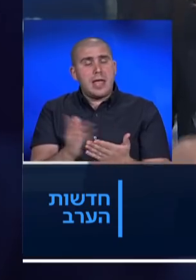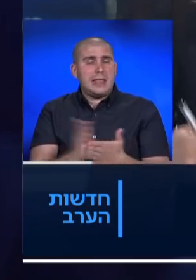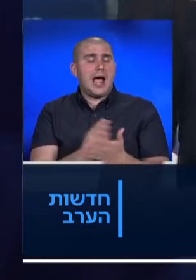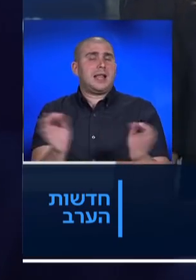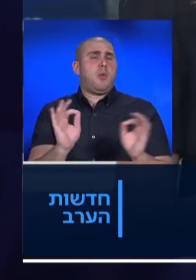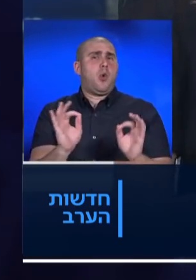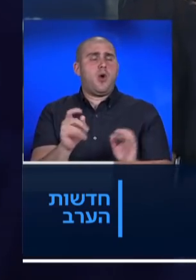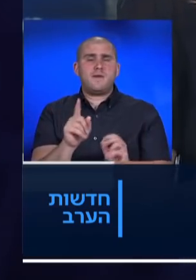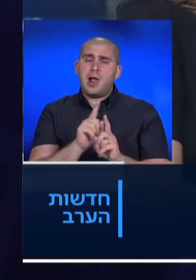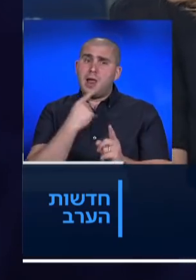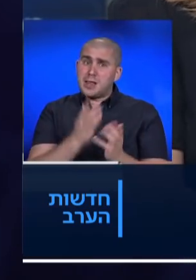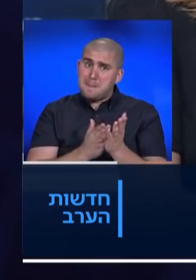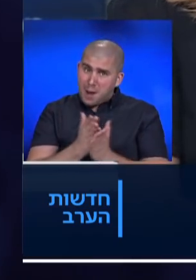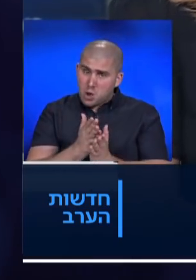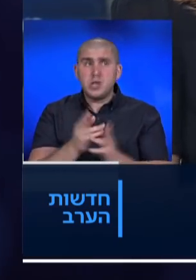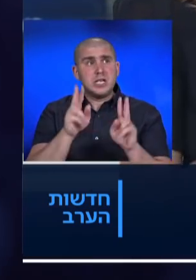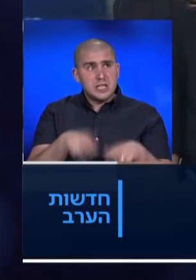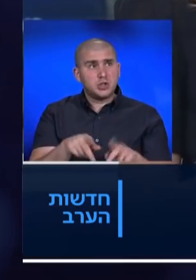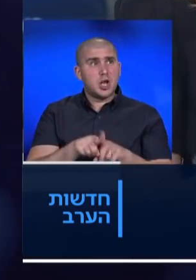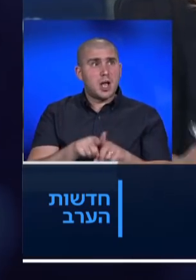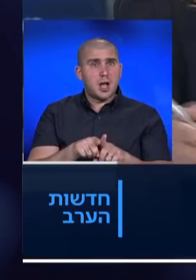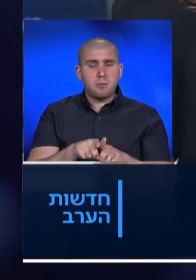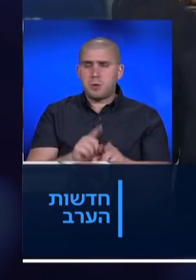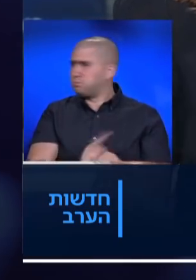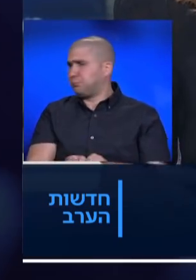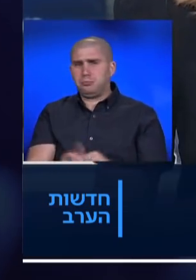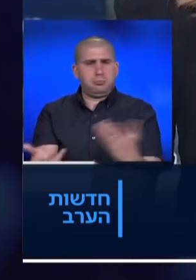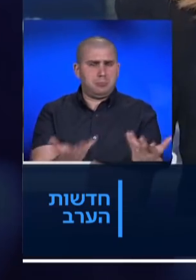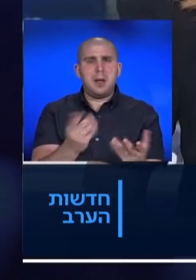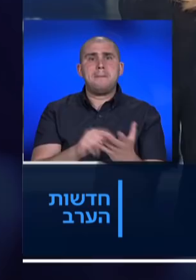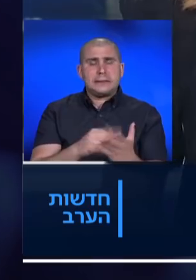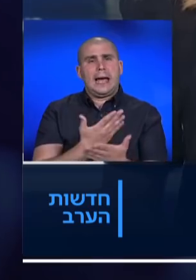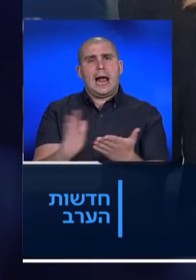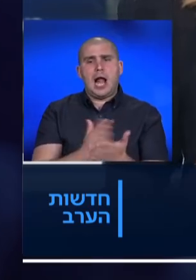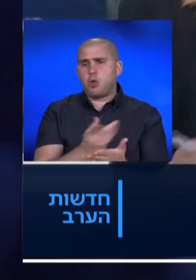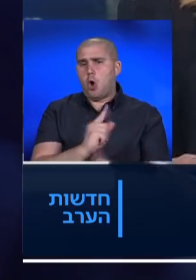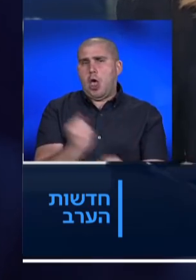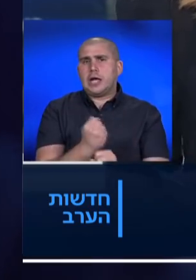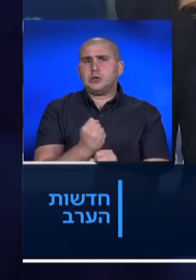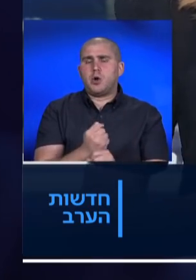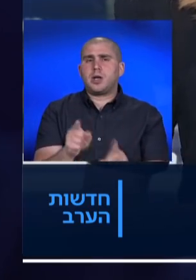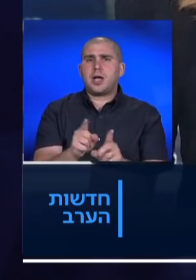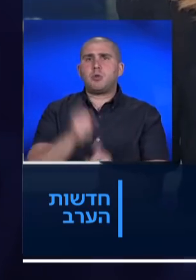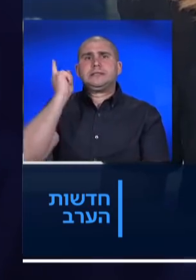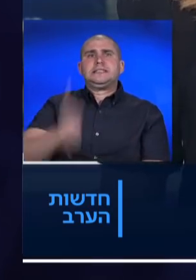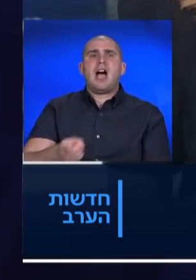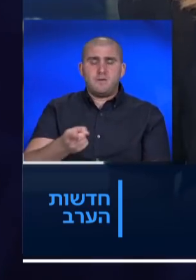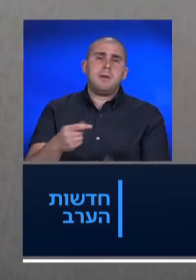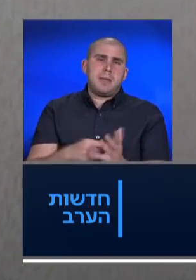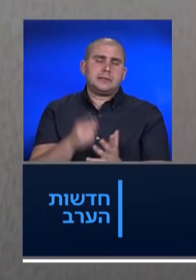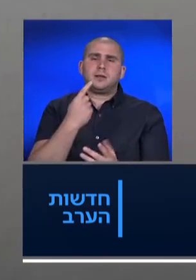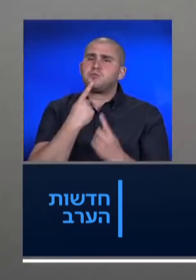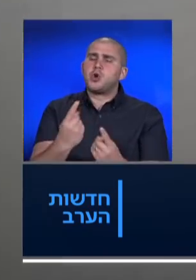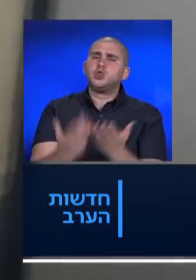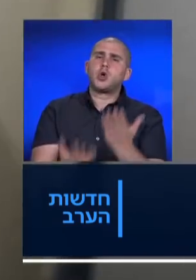בכנות, ולהגיד, יש כאן ריצה מ-0 ל-100, ולכן החלטנו גם לא לעשות את זה תחת צו, וזה נתון כרגע לשיקול דעתו של כל